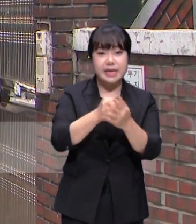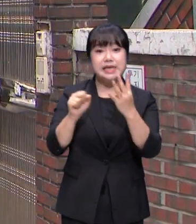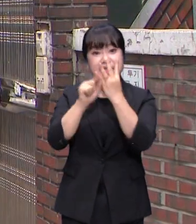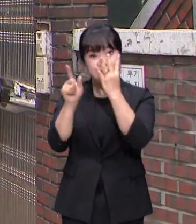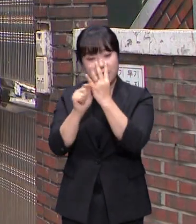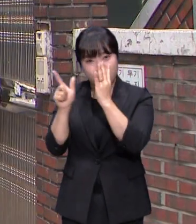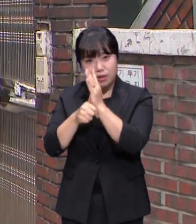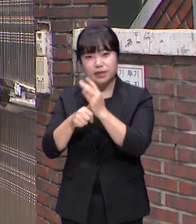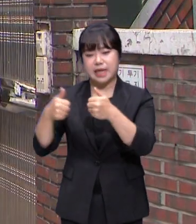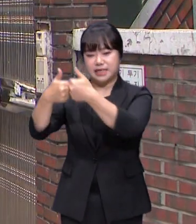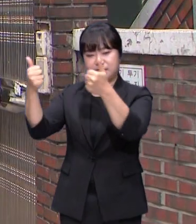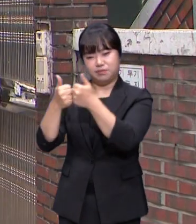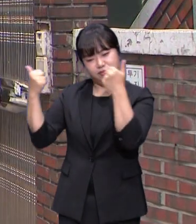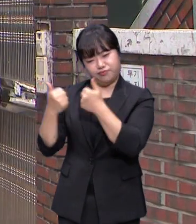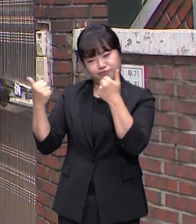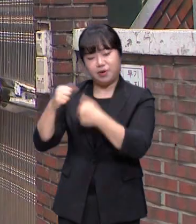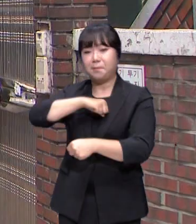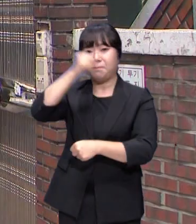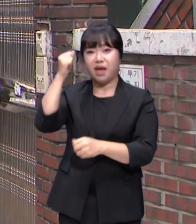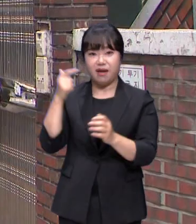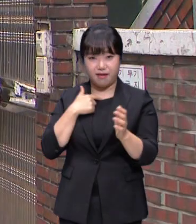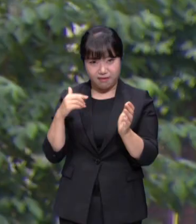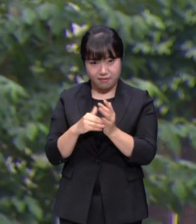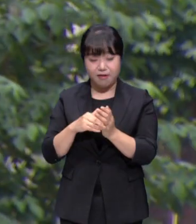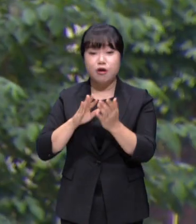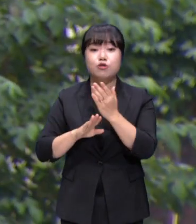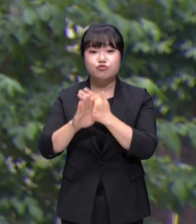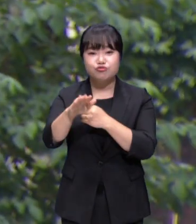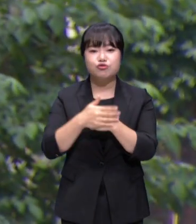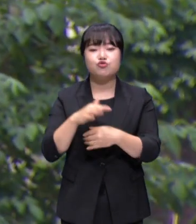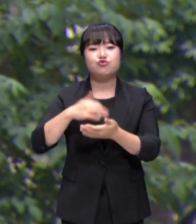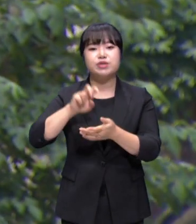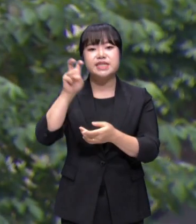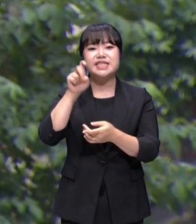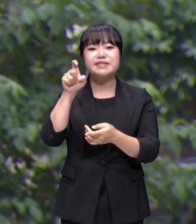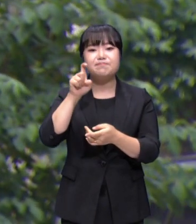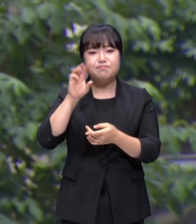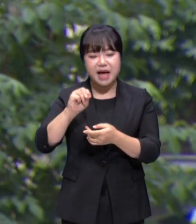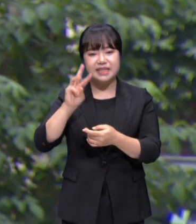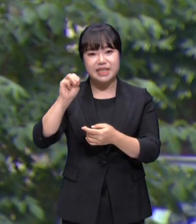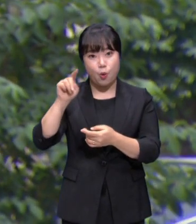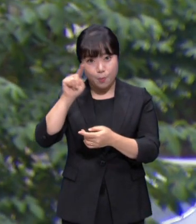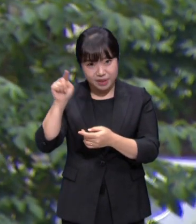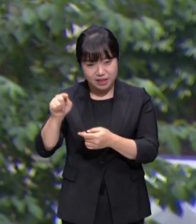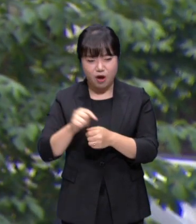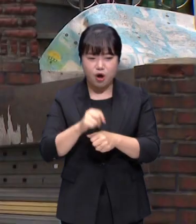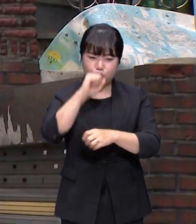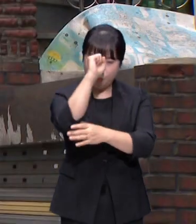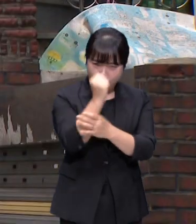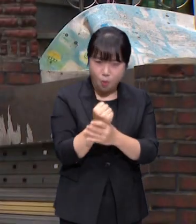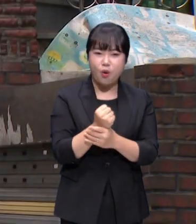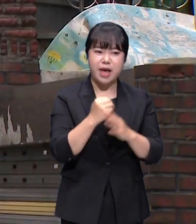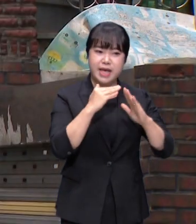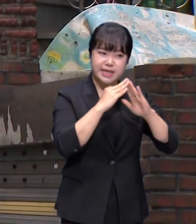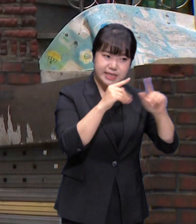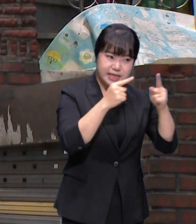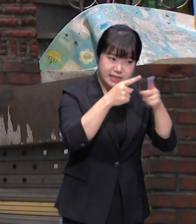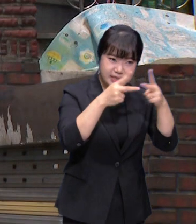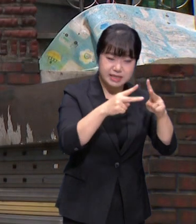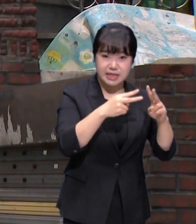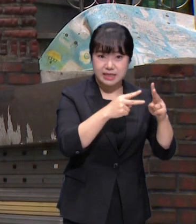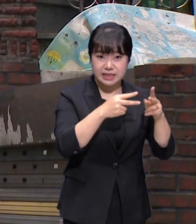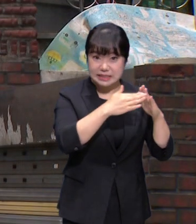도시재생위원회 심의를 통과했습니다. 모아타운은 10만 제곱미터 안에서 노후된 다가구, 다세대주택 등의 필지를